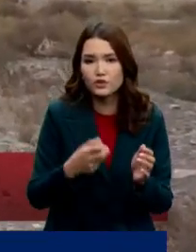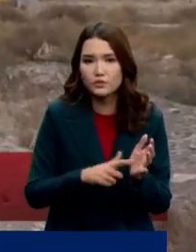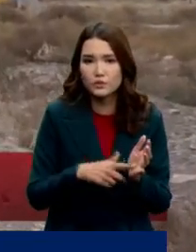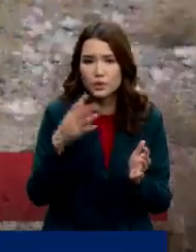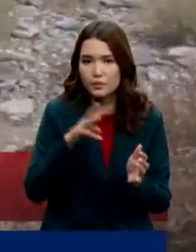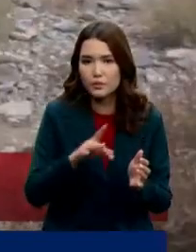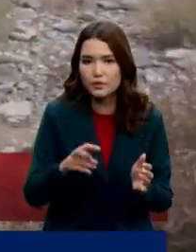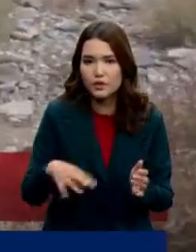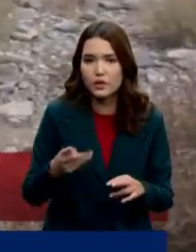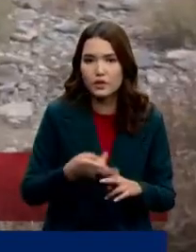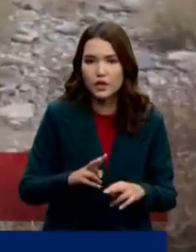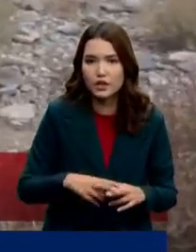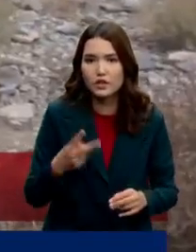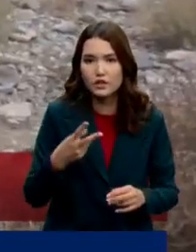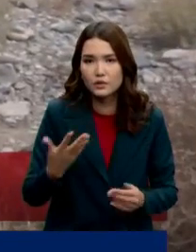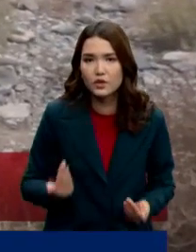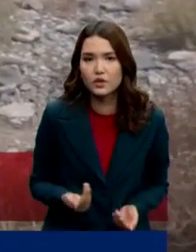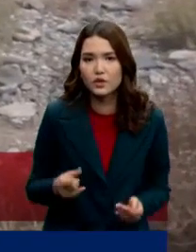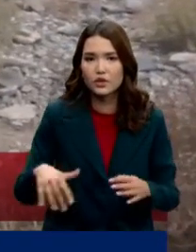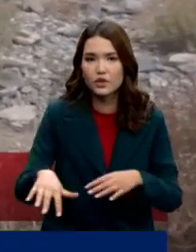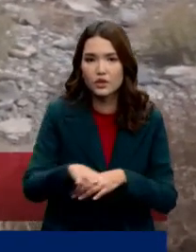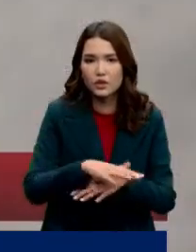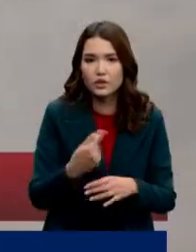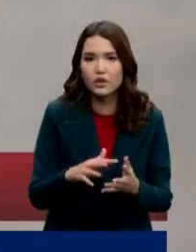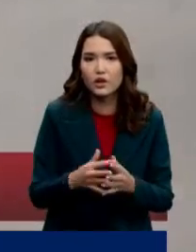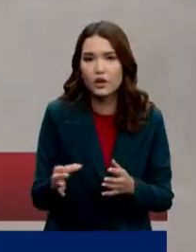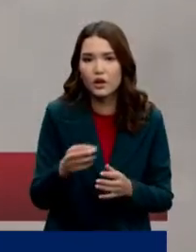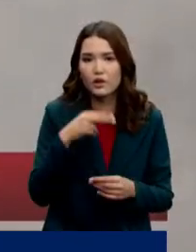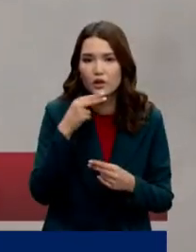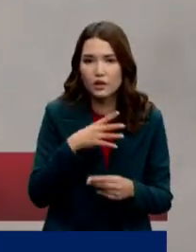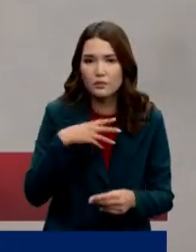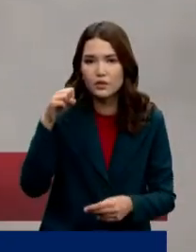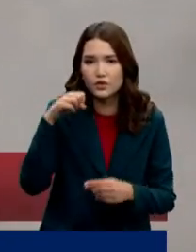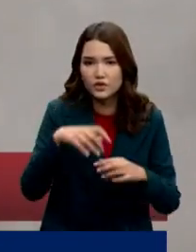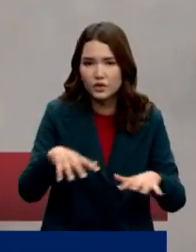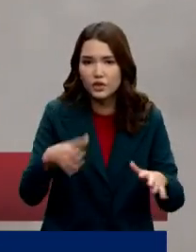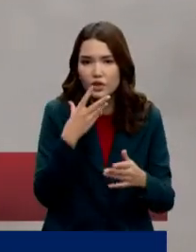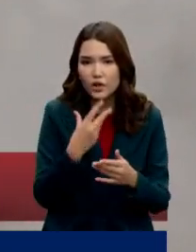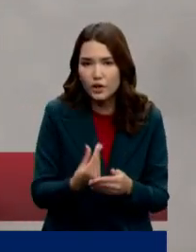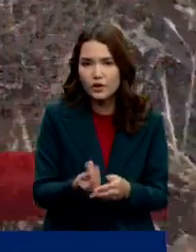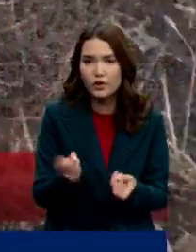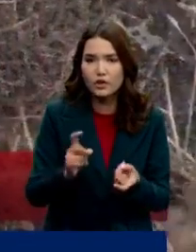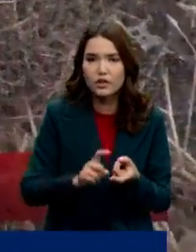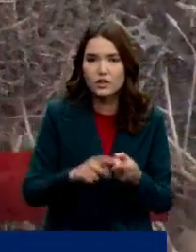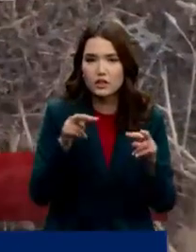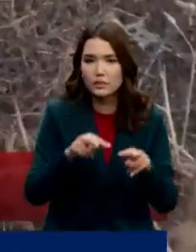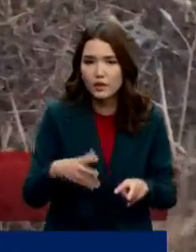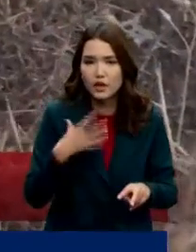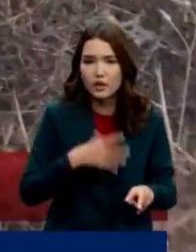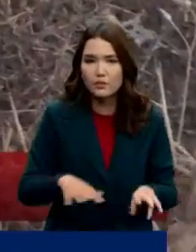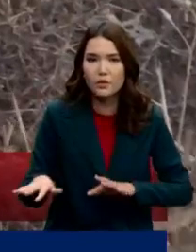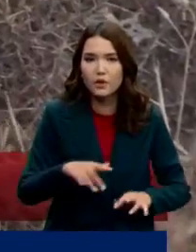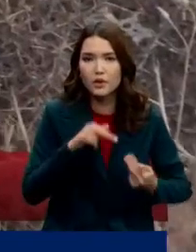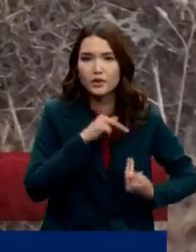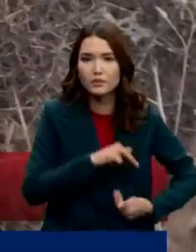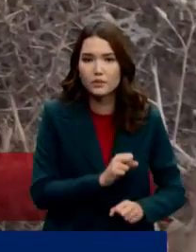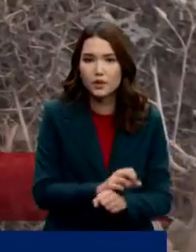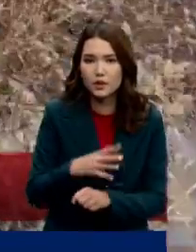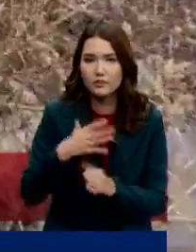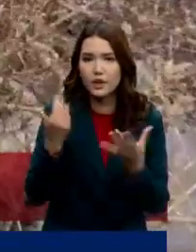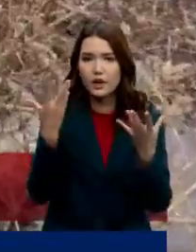Сөйтіп 222 тұрғын үй алқабына бөліп ауыл әкіміне тапсырады. Жарық желілері қолды болғанын байқаған әкімдік құзырлы қызметке арыз тастаған.